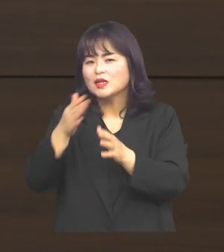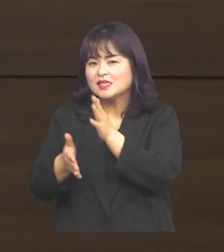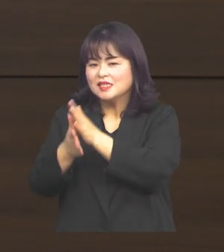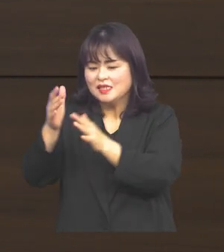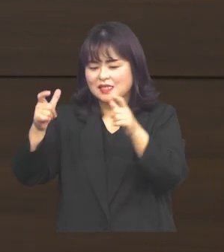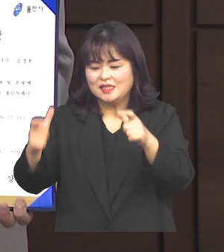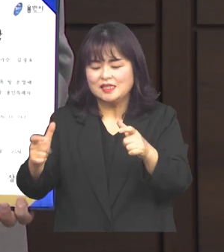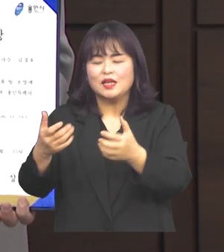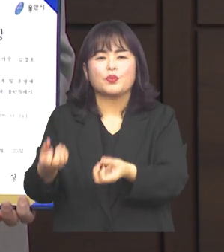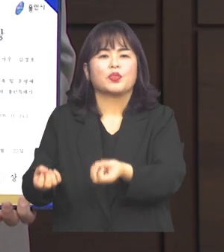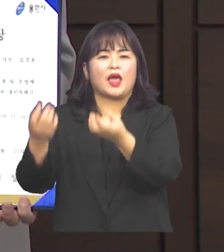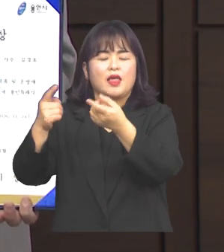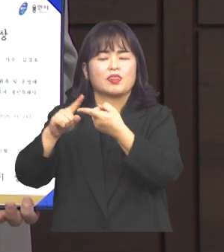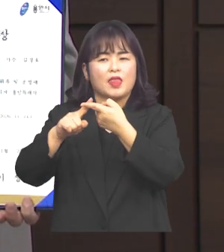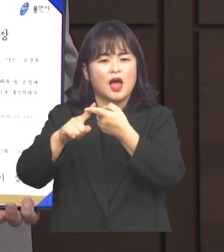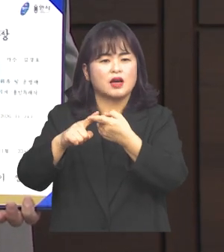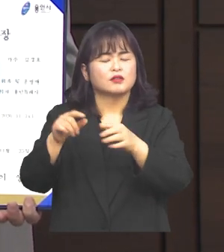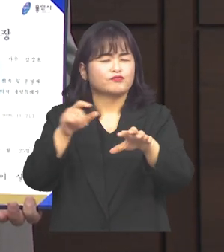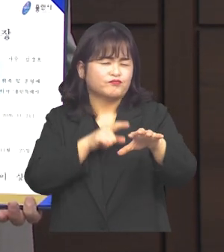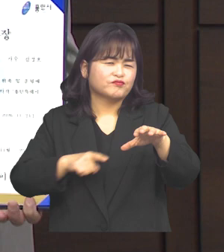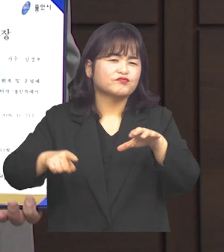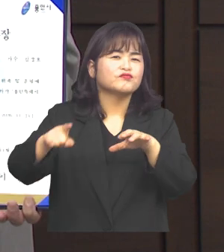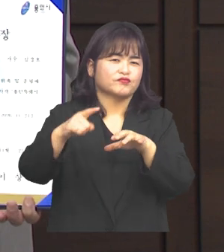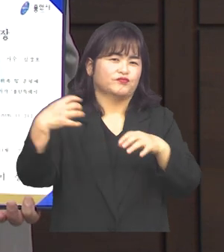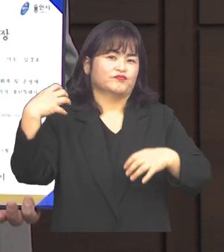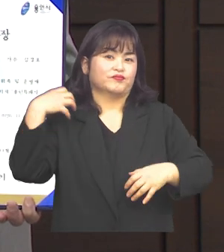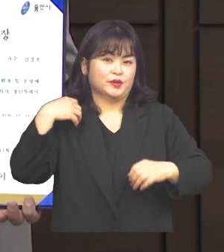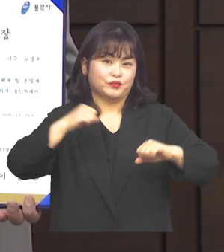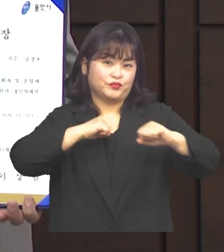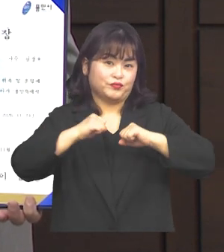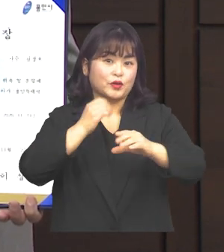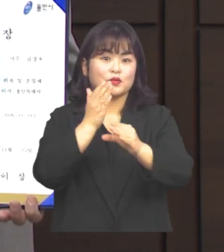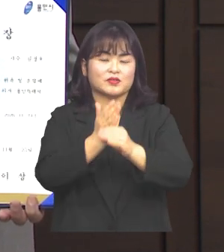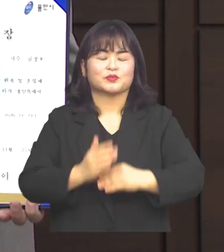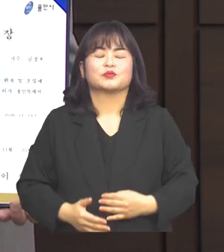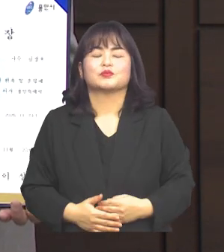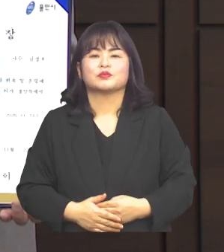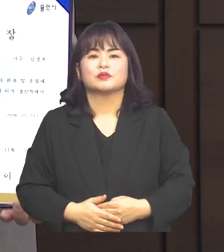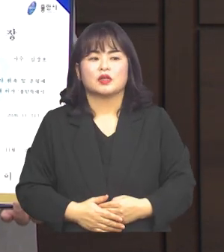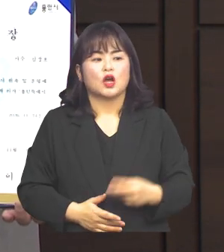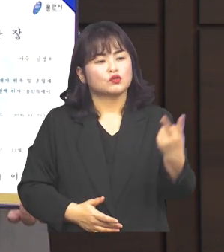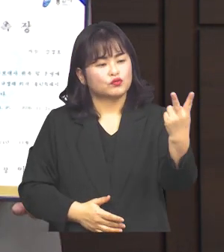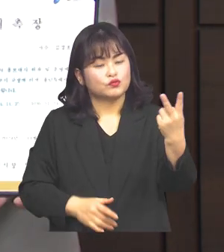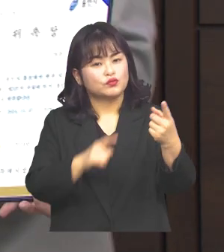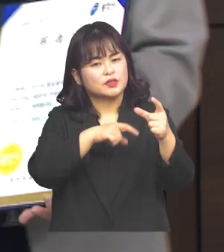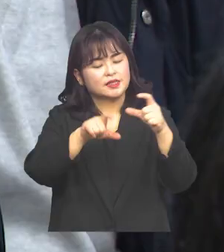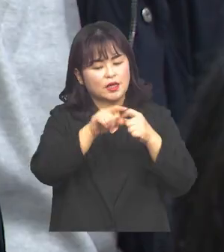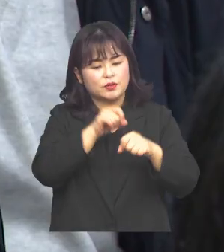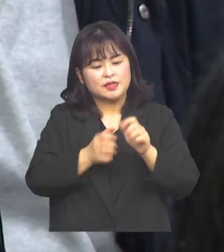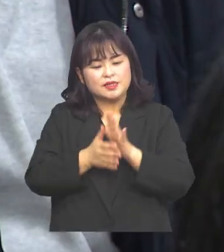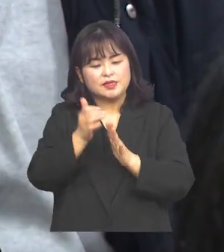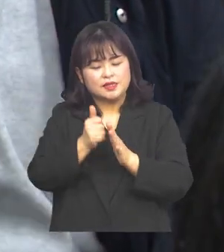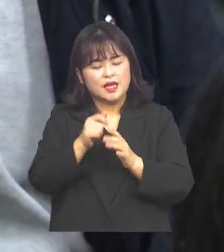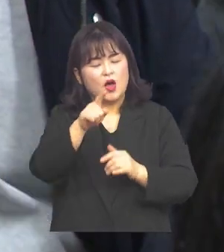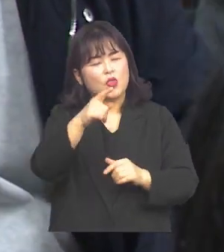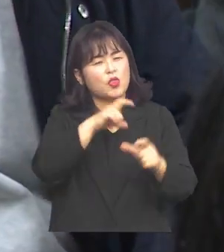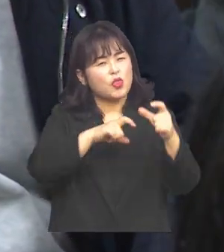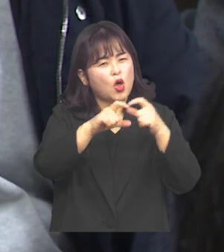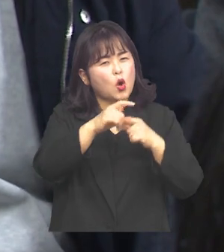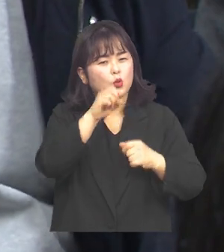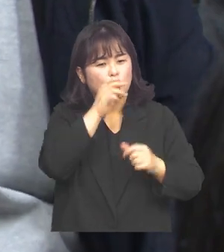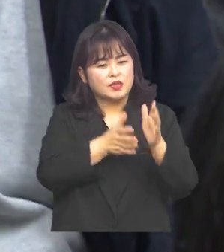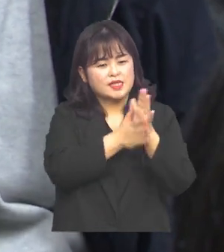시민 페스타 등을 통해 지역사회 공헌 활동에 앞장서 왔습니다. 이상일 시장은 두 분의 활약이